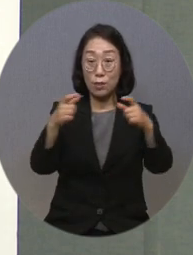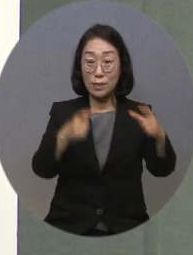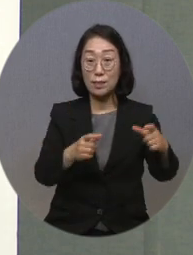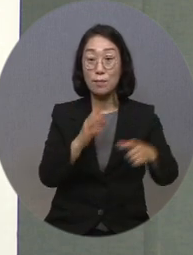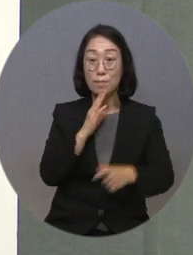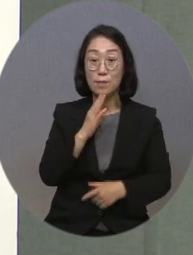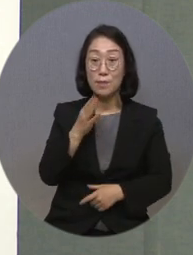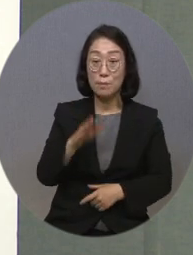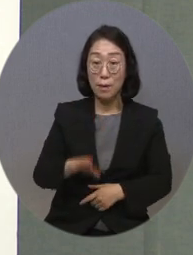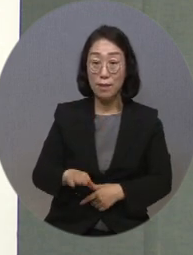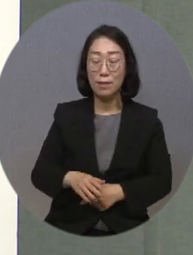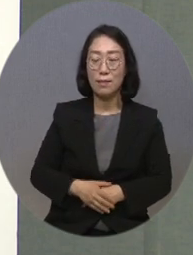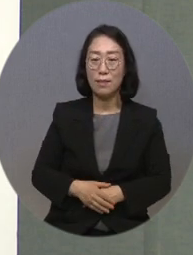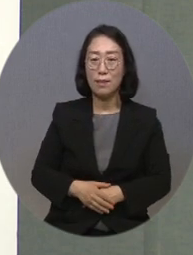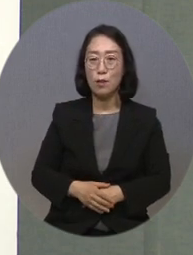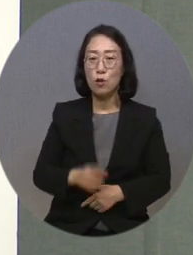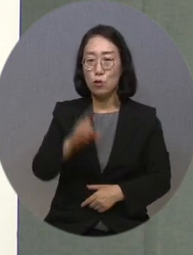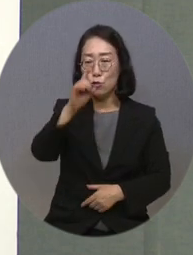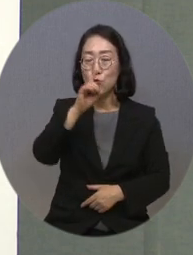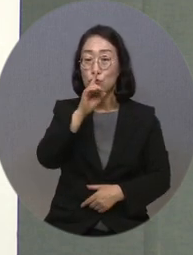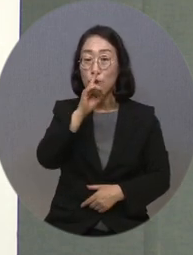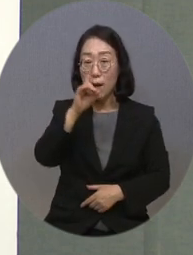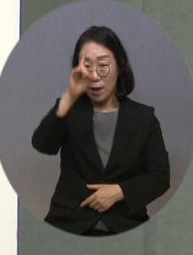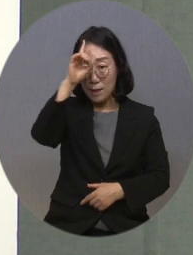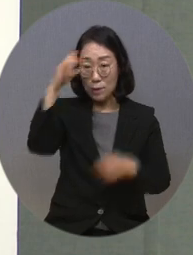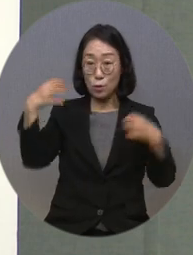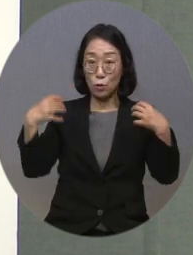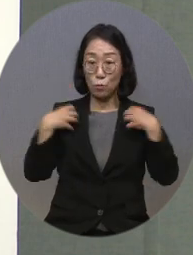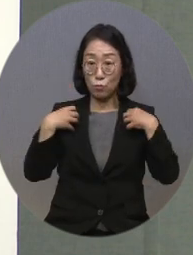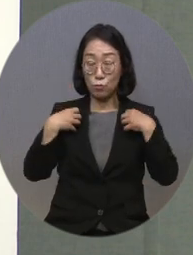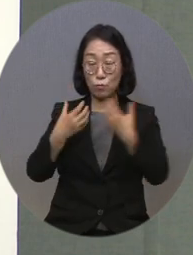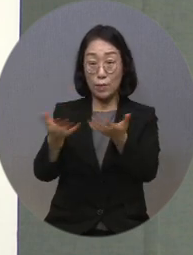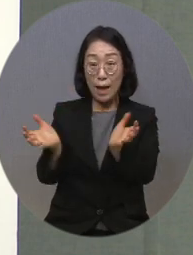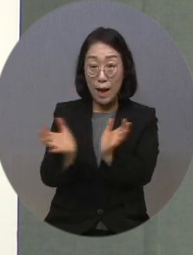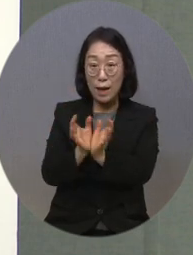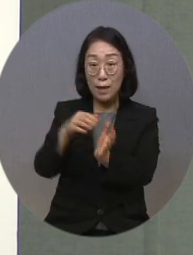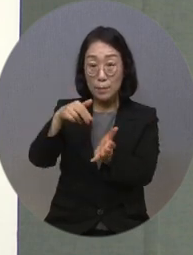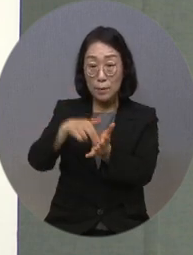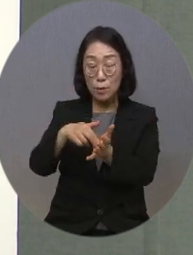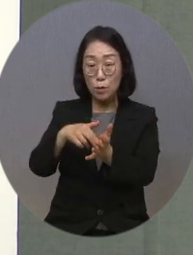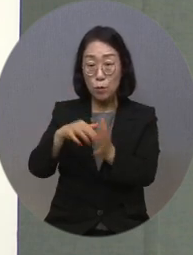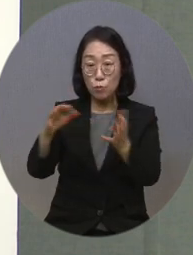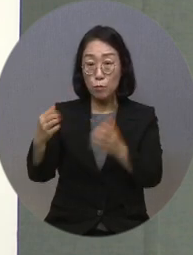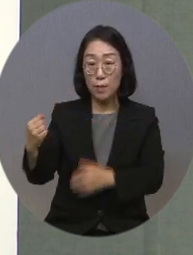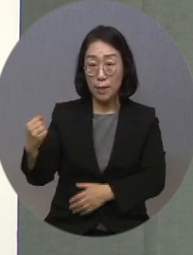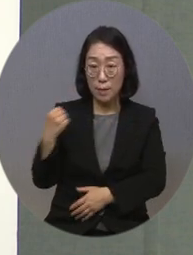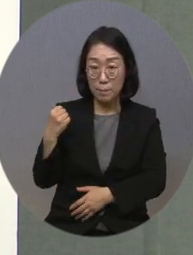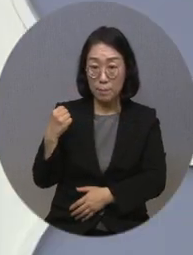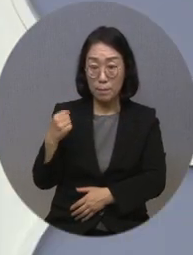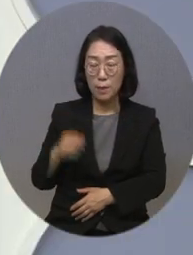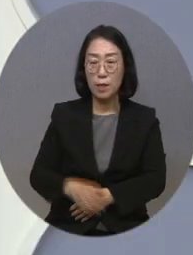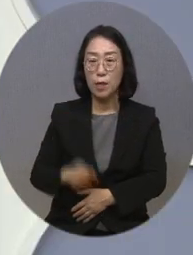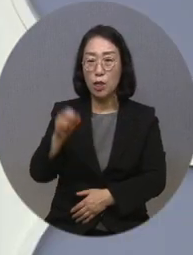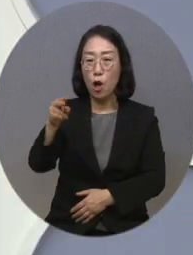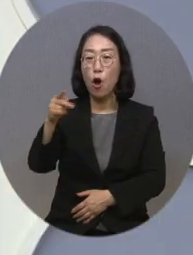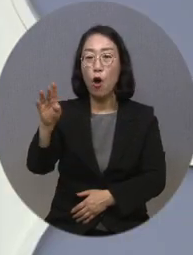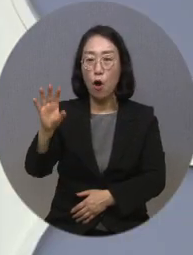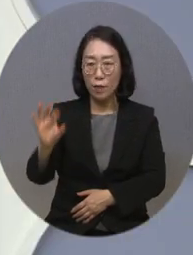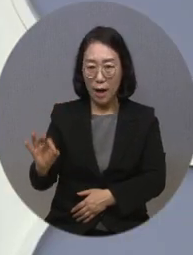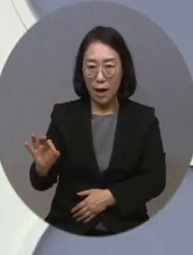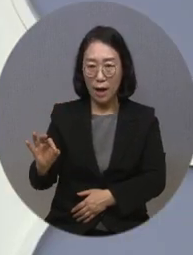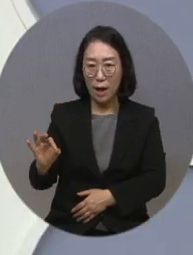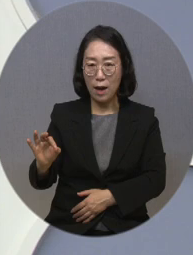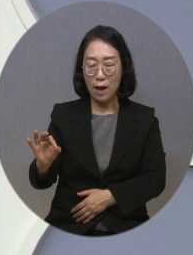거지만은 이제 중앙당의 입장에서도 국민의힘이 이제는 여당이 되지 않습니까? 네, 그렇습니다.